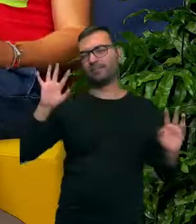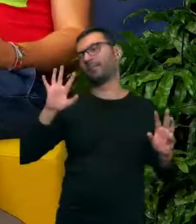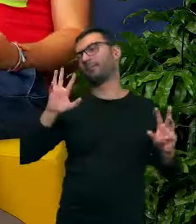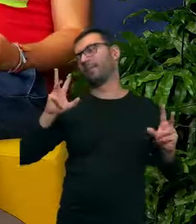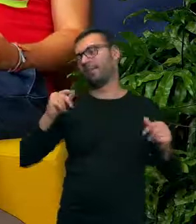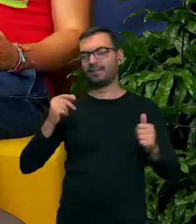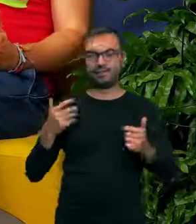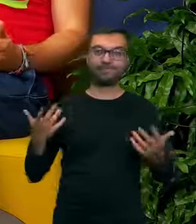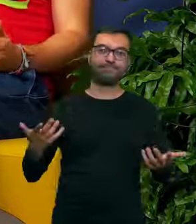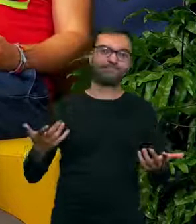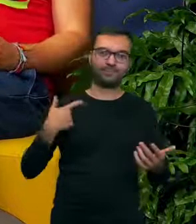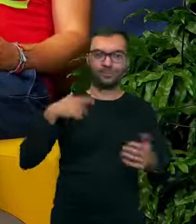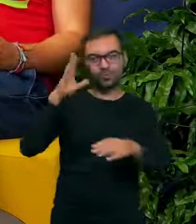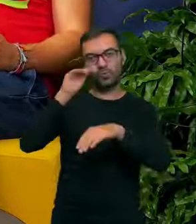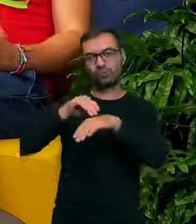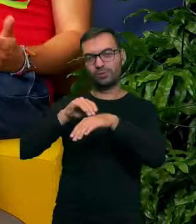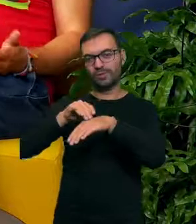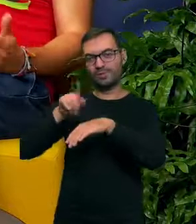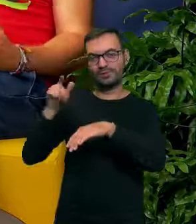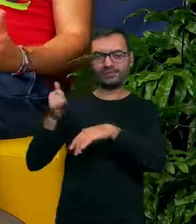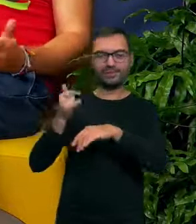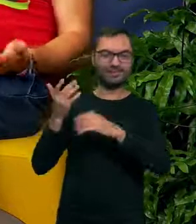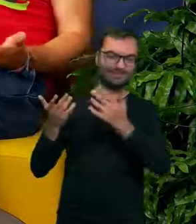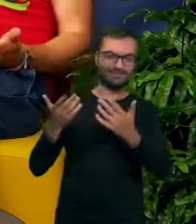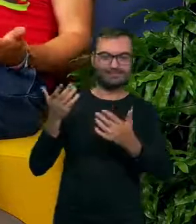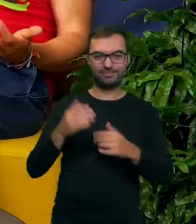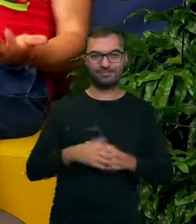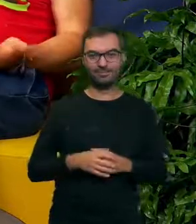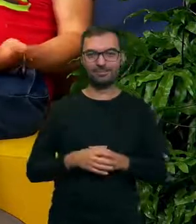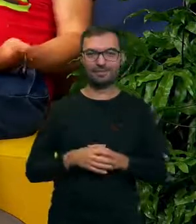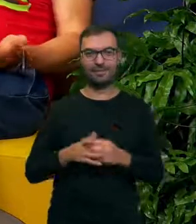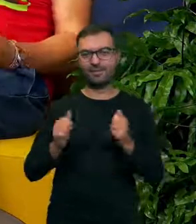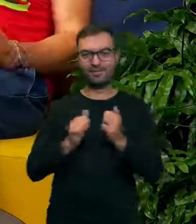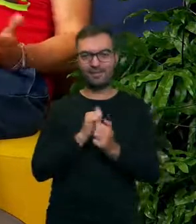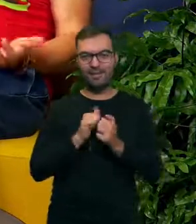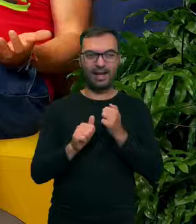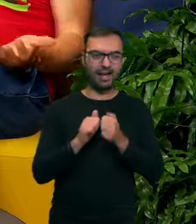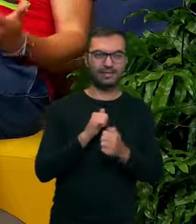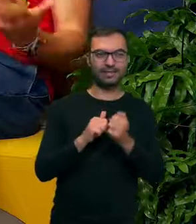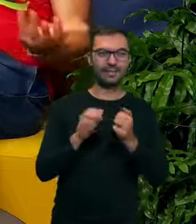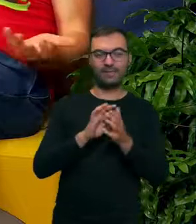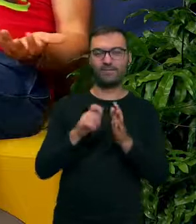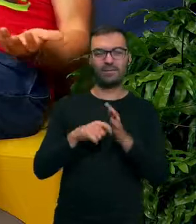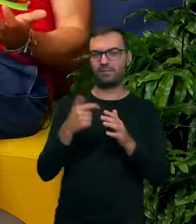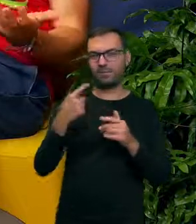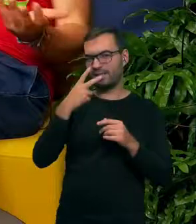i zawsze trzeba uprzedzić, później to tak jest jakby trochę walka z tym, akurat w tym